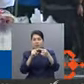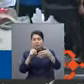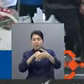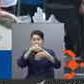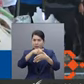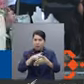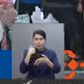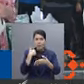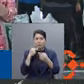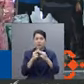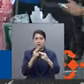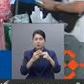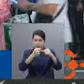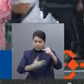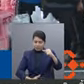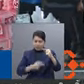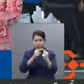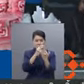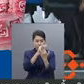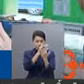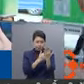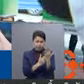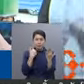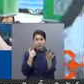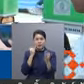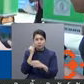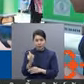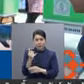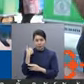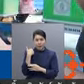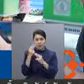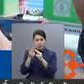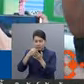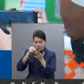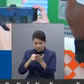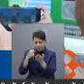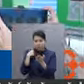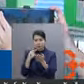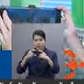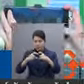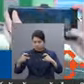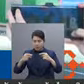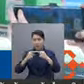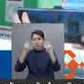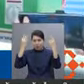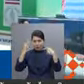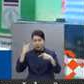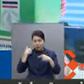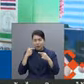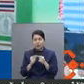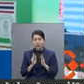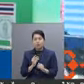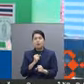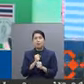ำดับรายชื่อของตนเองนะครับและเดินเข้าหน่วยเลือกตั้งที่15เพื่อเซ็นชื่อตรวจสอบบัตรประจำตัวประชาชนจากนั้นเจ้าหน้าที่ประจำหน่วย